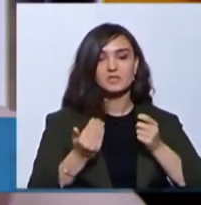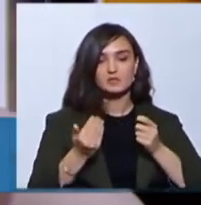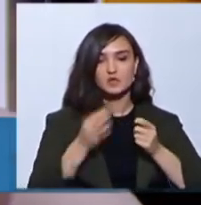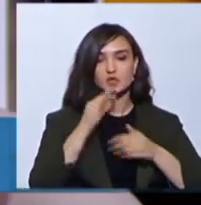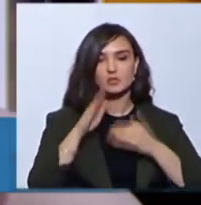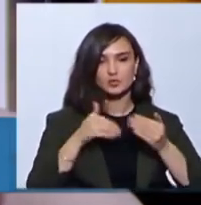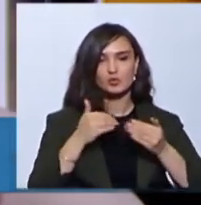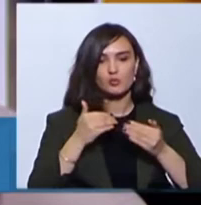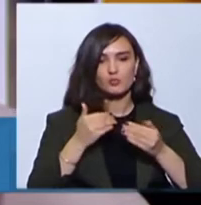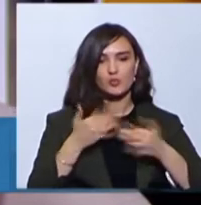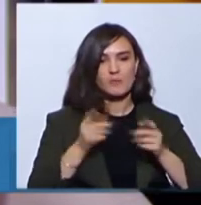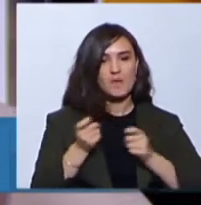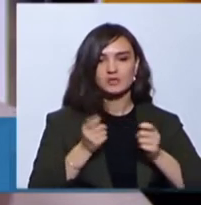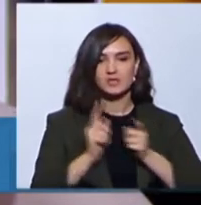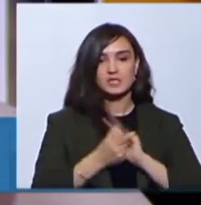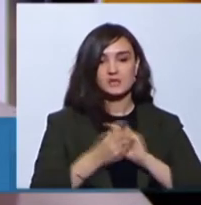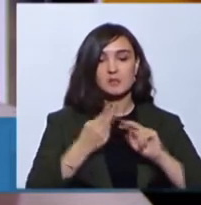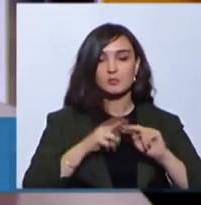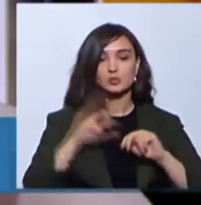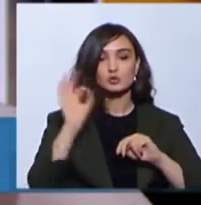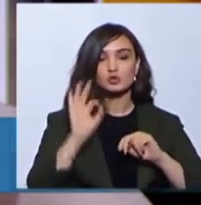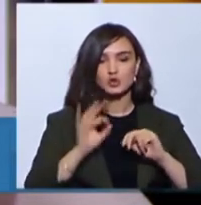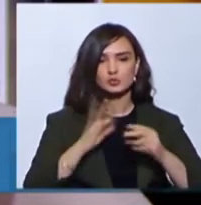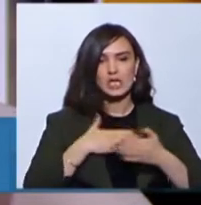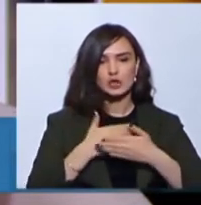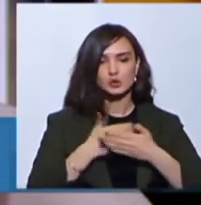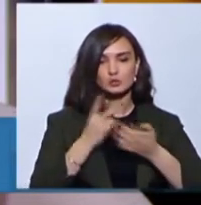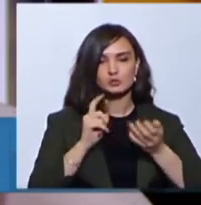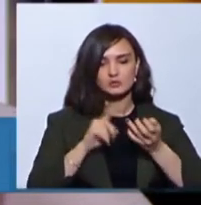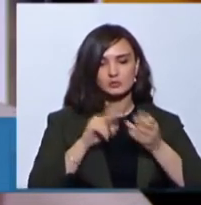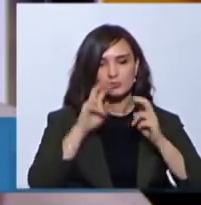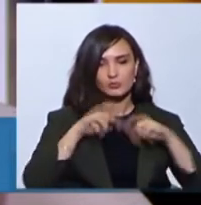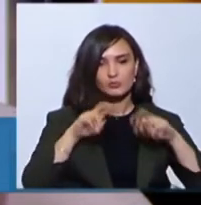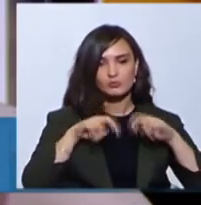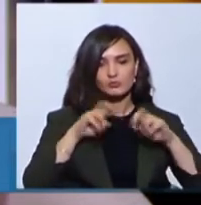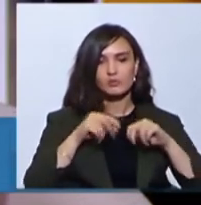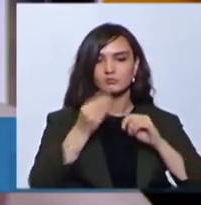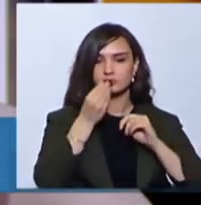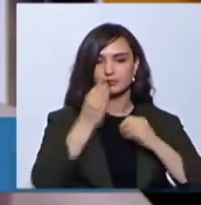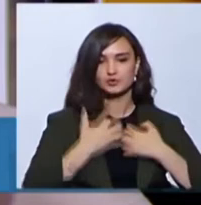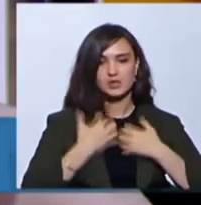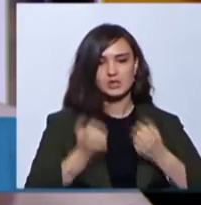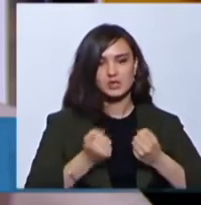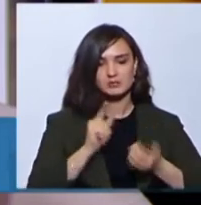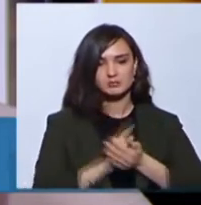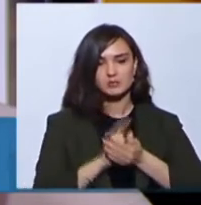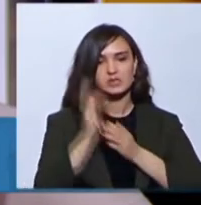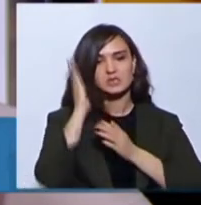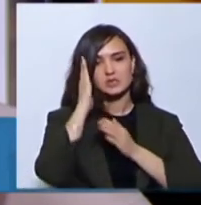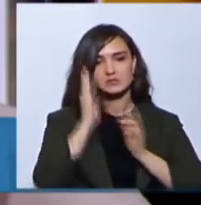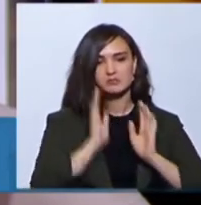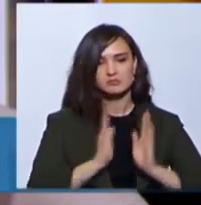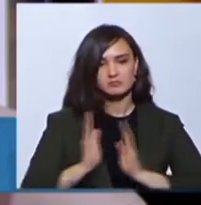შემდგომ ტაქტიკა იცვლება. ამიტომ ძალიან ხშირად და აქტიურად უნდა იმოწმონ სისხლში შაქარი, იკვებონ ჯანსაღად, ძილის